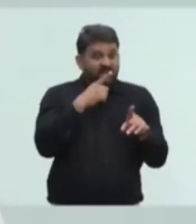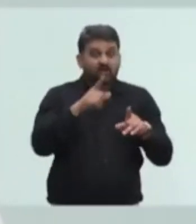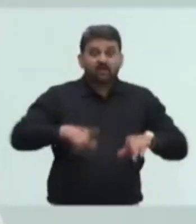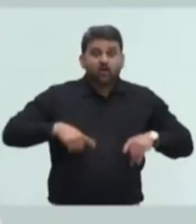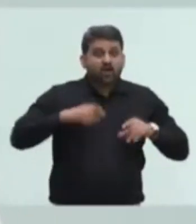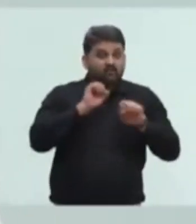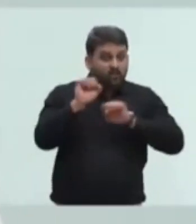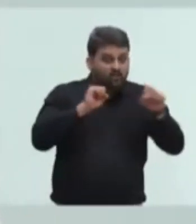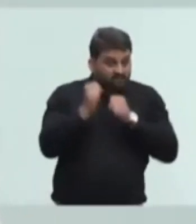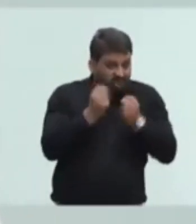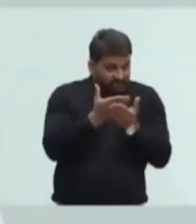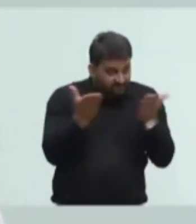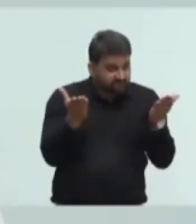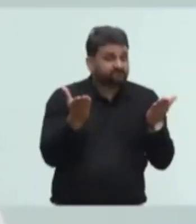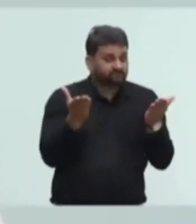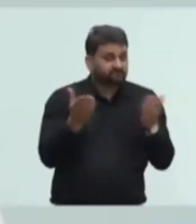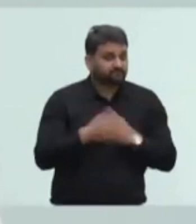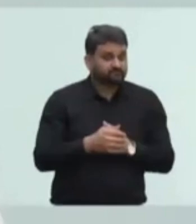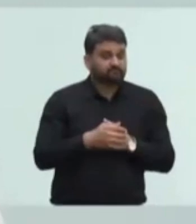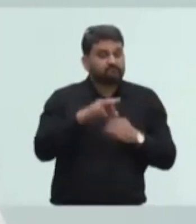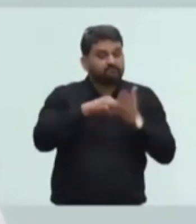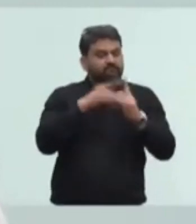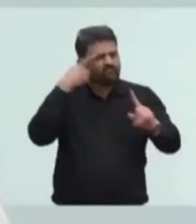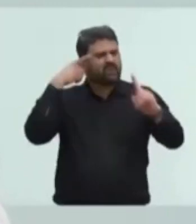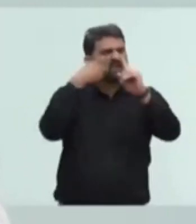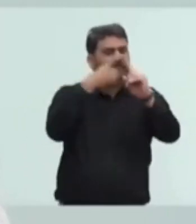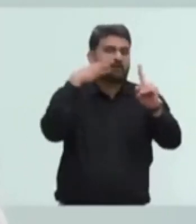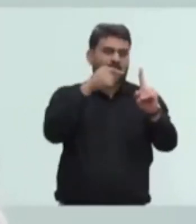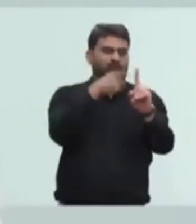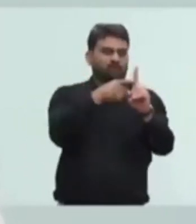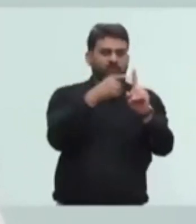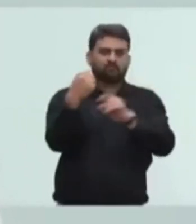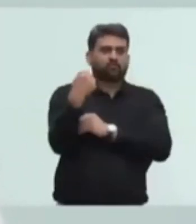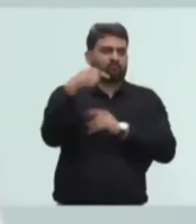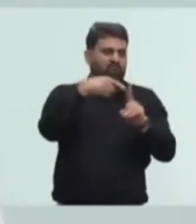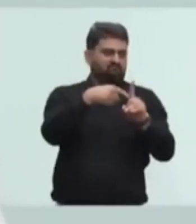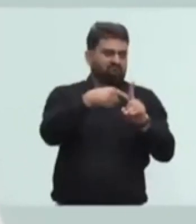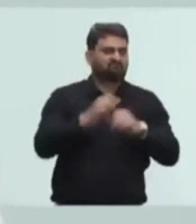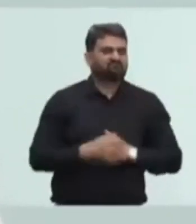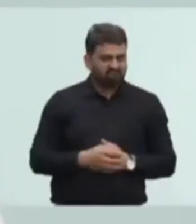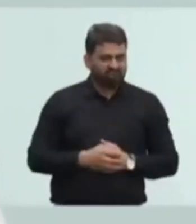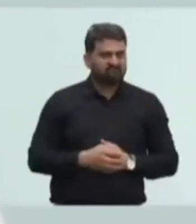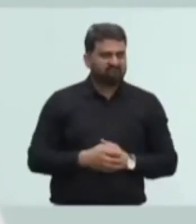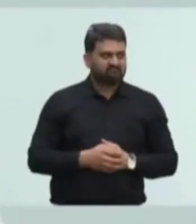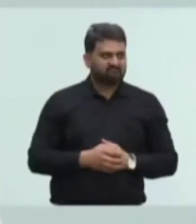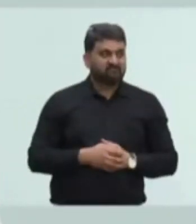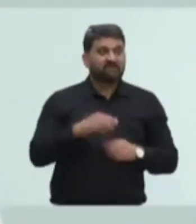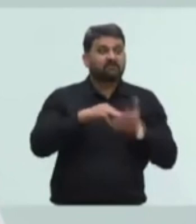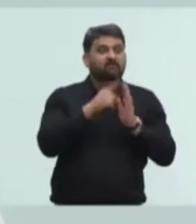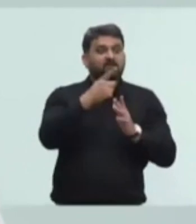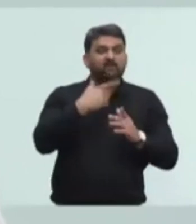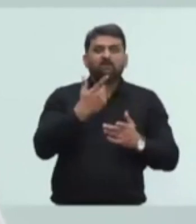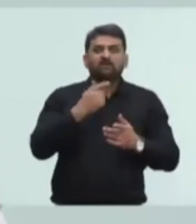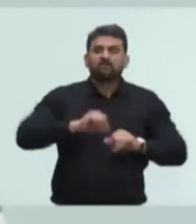कि खिलाड़ी के जीवन में तो यही एक गुण बहुत बड़ी ताकत होता है कि